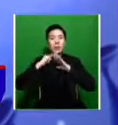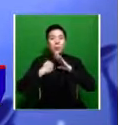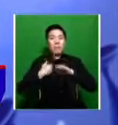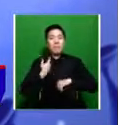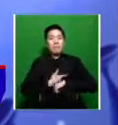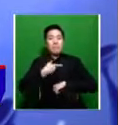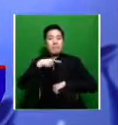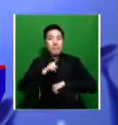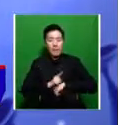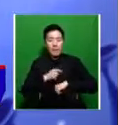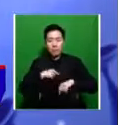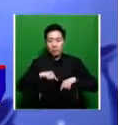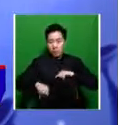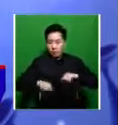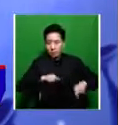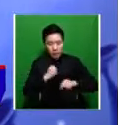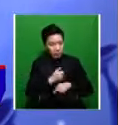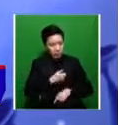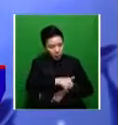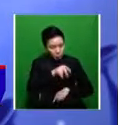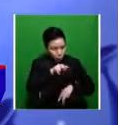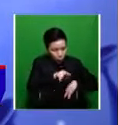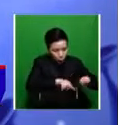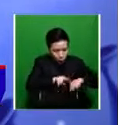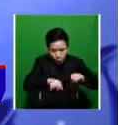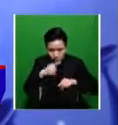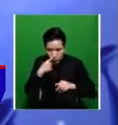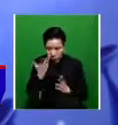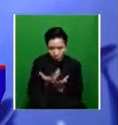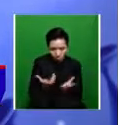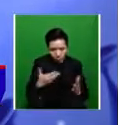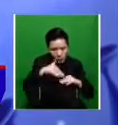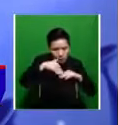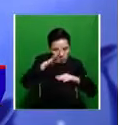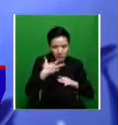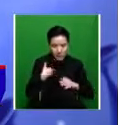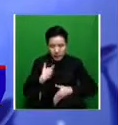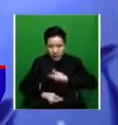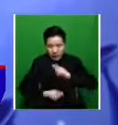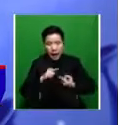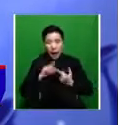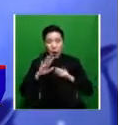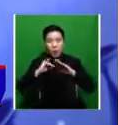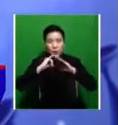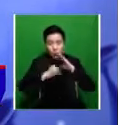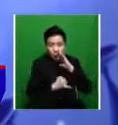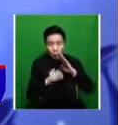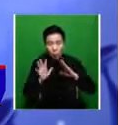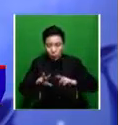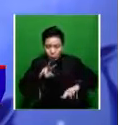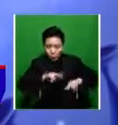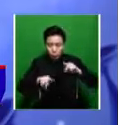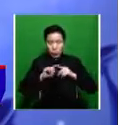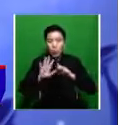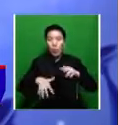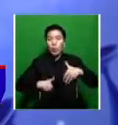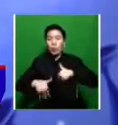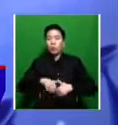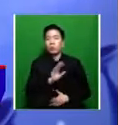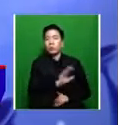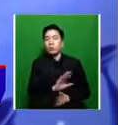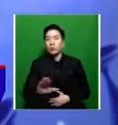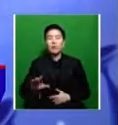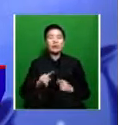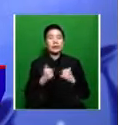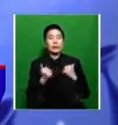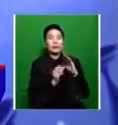ธานคณะกรรมการเฉพาะกิจนะคะและจะประกอบด้วยพาณิชย์จังหวัดเจ้าหน้าที่ปกครองในระดับท้องที่และท้